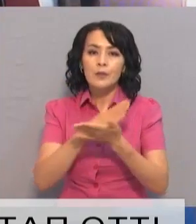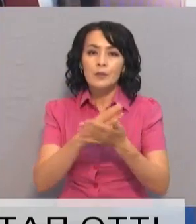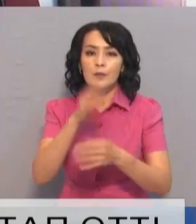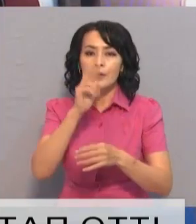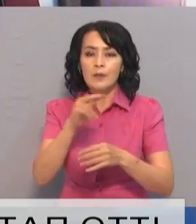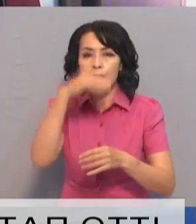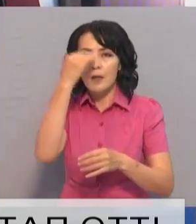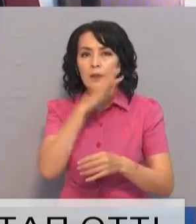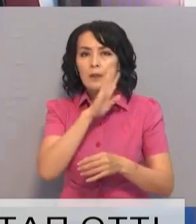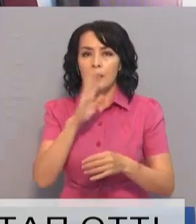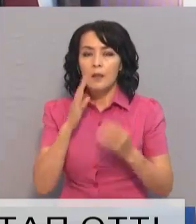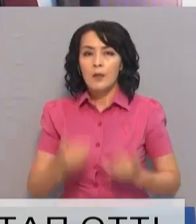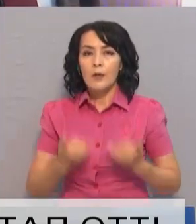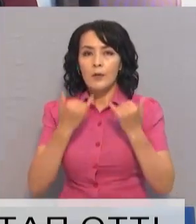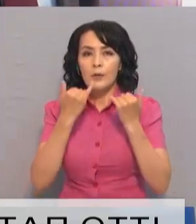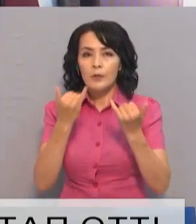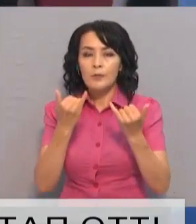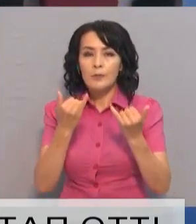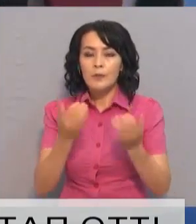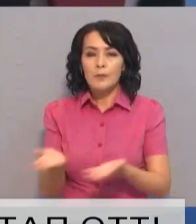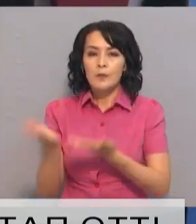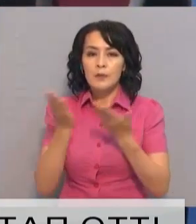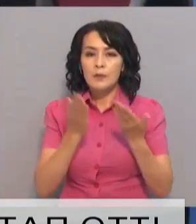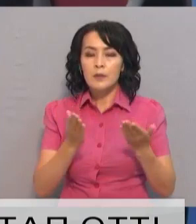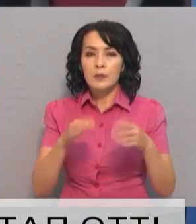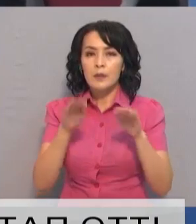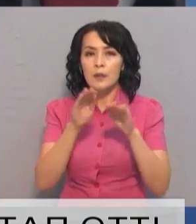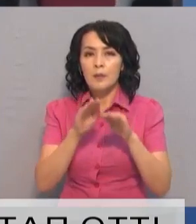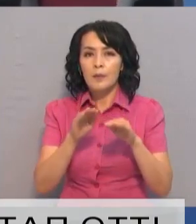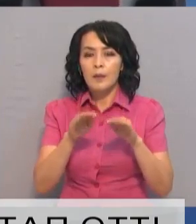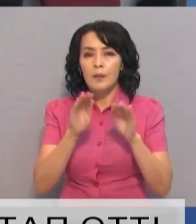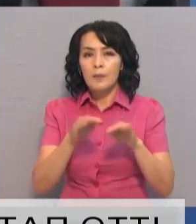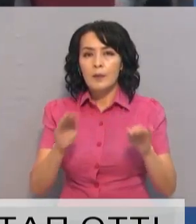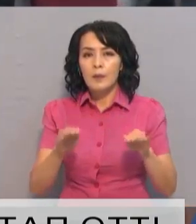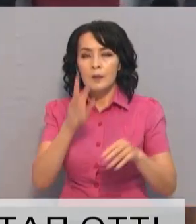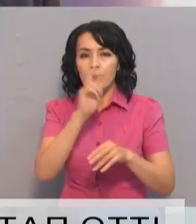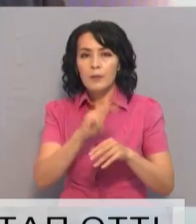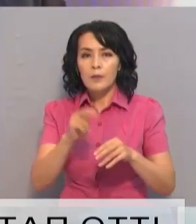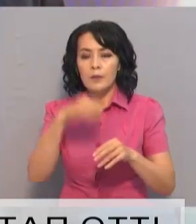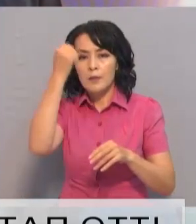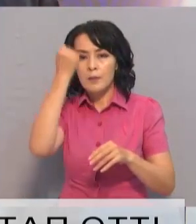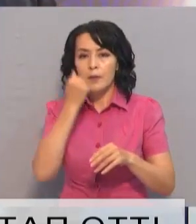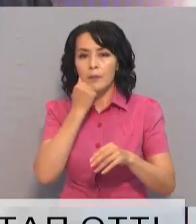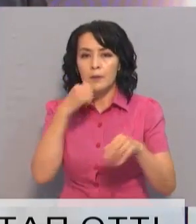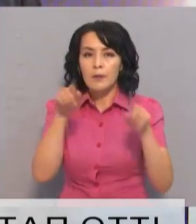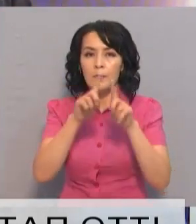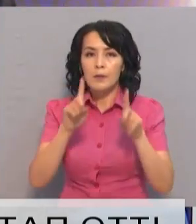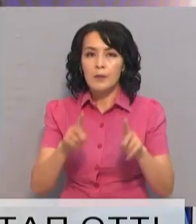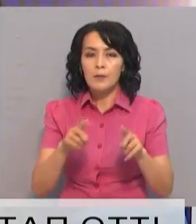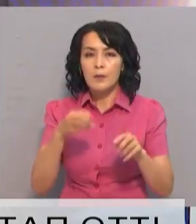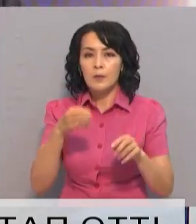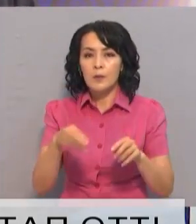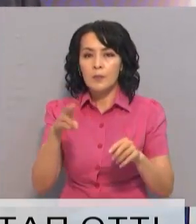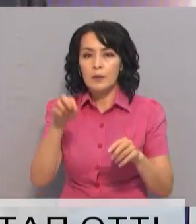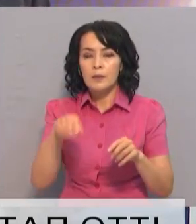тәрбиелеген ата-аналарда құр қалмады. Оларды арнайы шақырып, ұрпағына адал тәрбие берген үшін марапатталды. Солардың бірі Төлебай